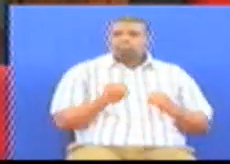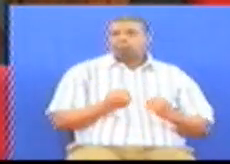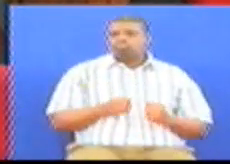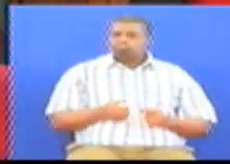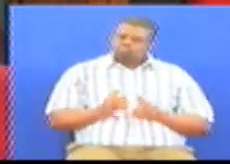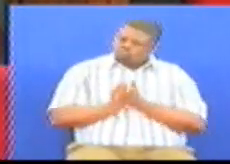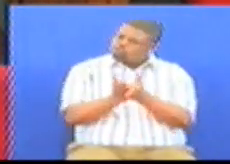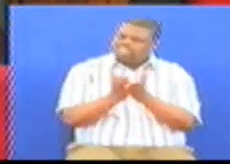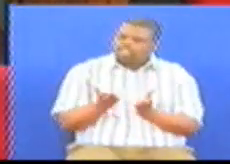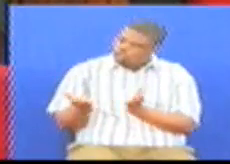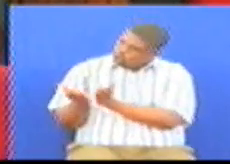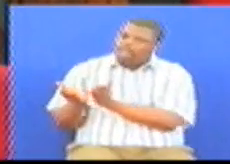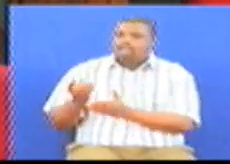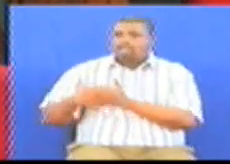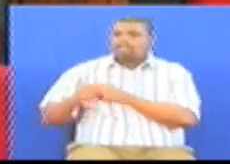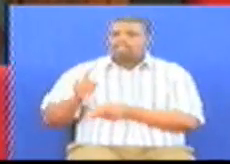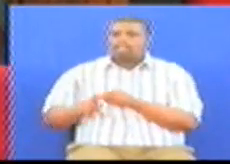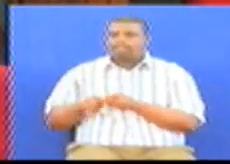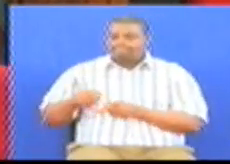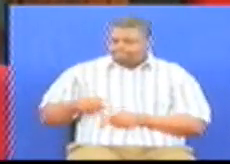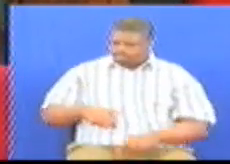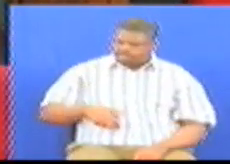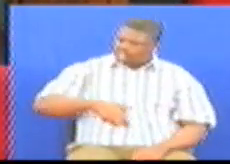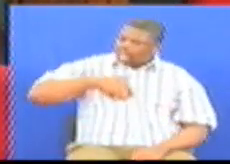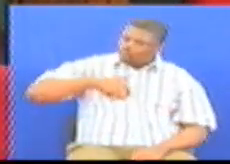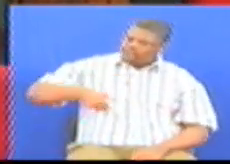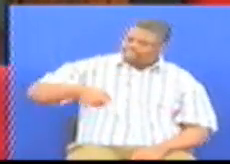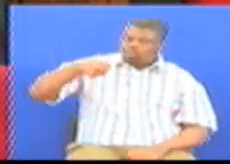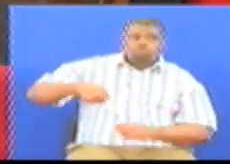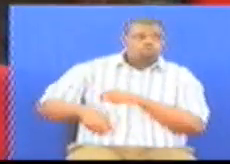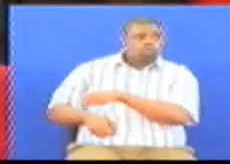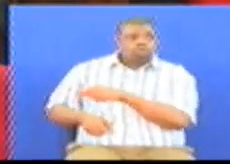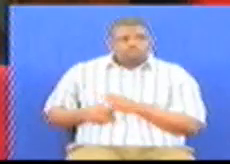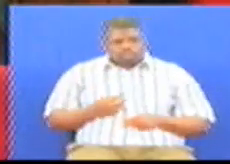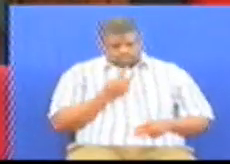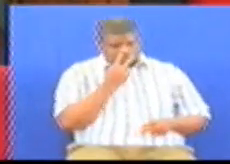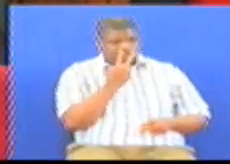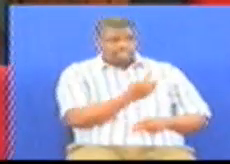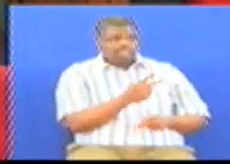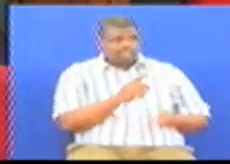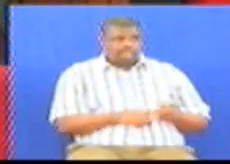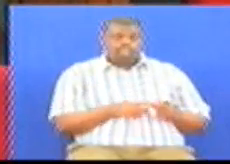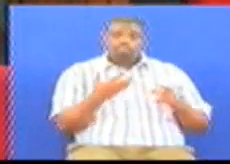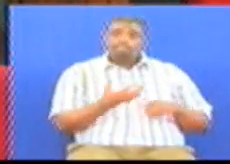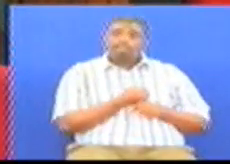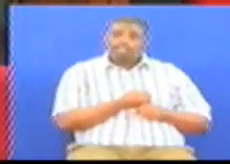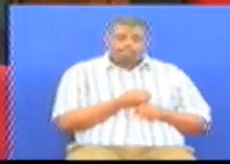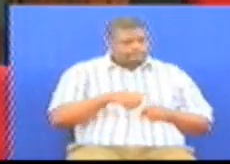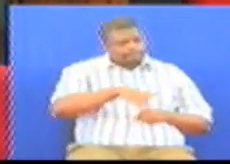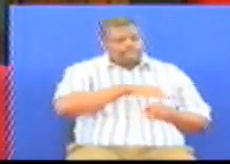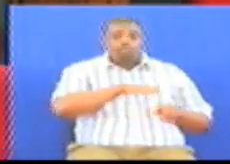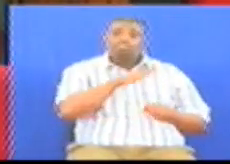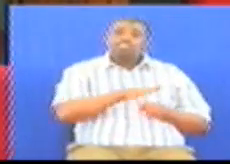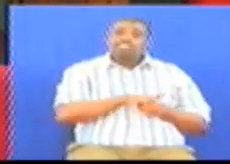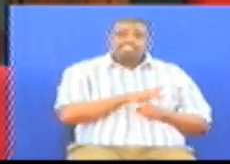sana katika mfuko wa dharura wa ofisi ya waziri mkuu, muangalie. Tumepata madhara maeneo mengi, sio kilo